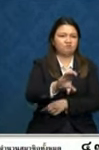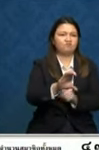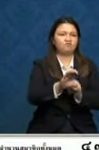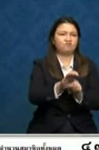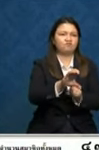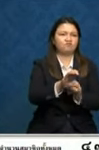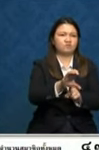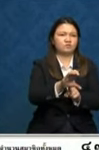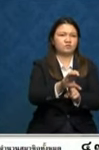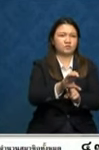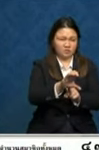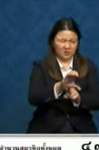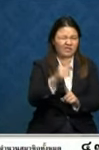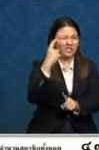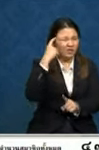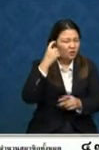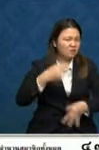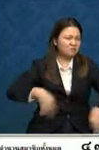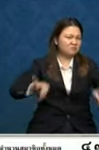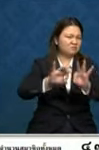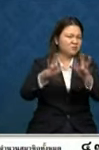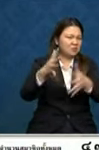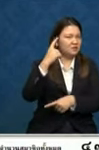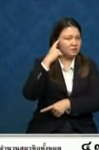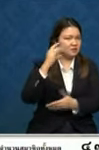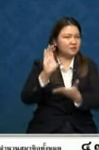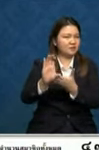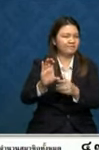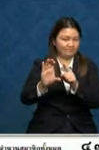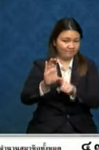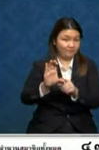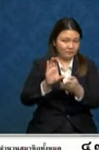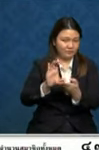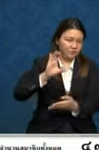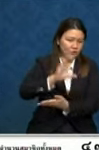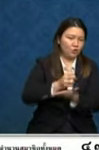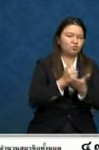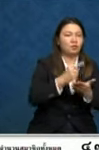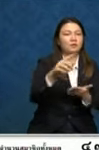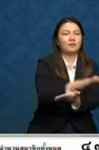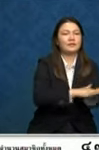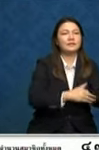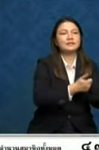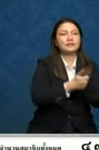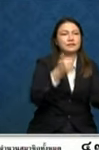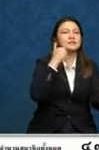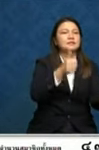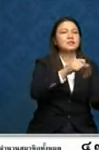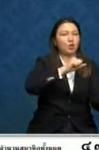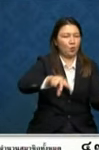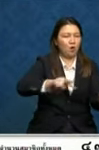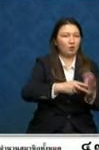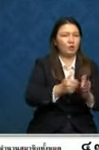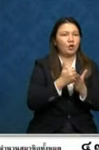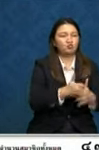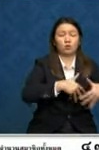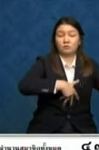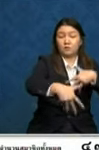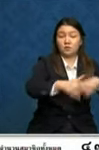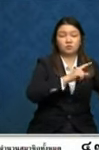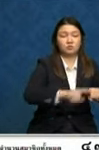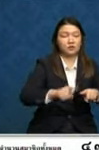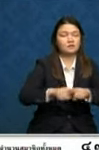ายไปโดยสิ้นเปลืองเหล่านี้เราเอาเงินไปพัฒนาประเทศในส่วนอื่นเราเอาเงินส่วนนี้ไปช่วยเหลือพี่น้องประชา